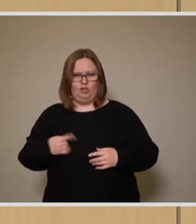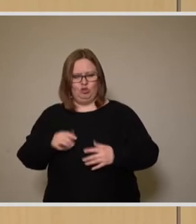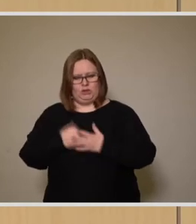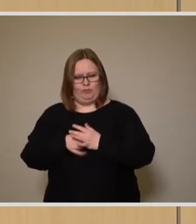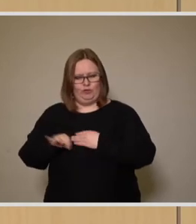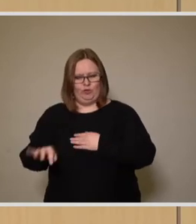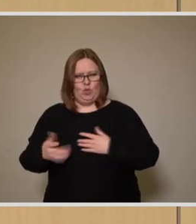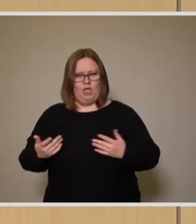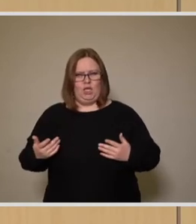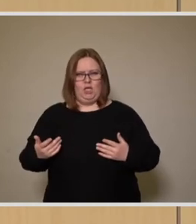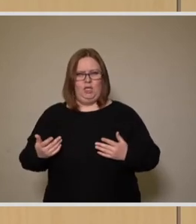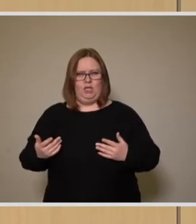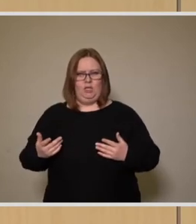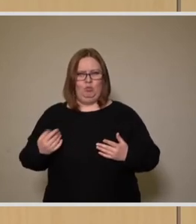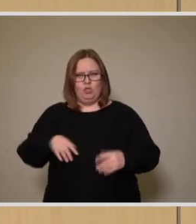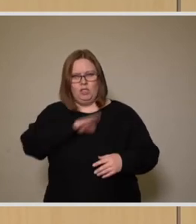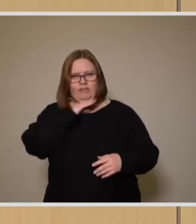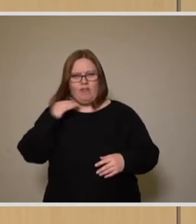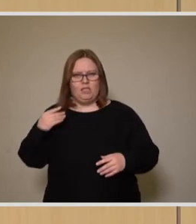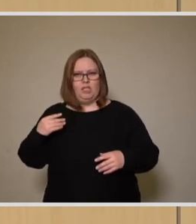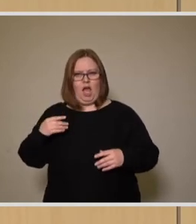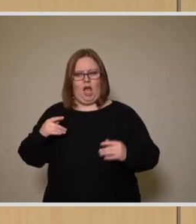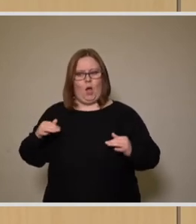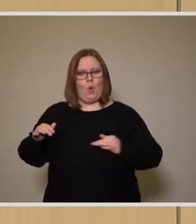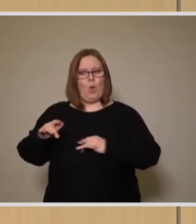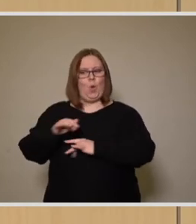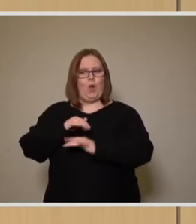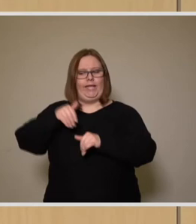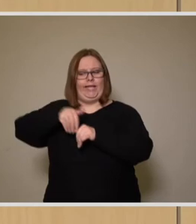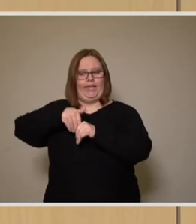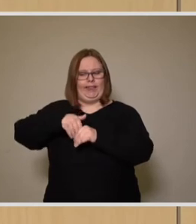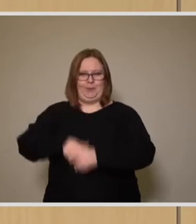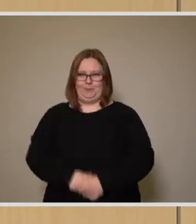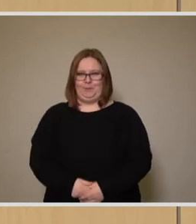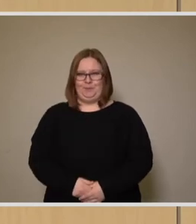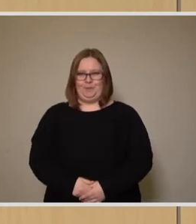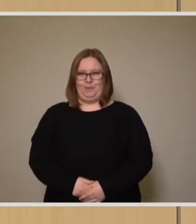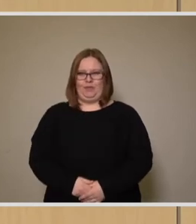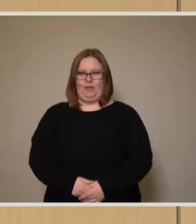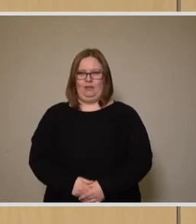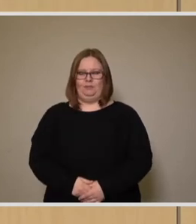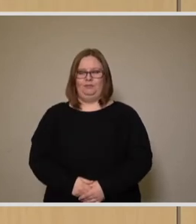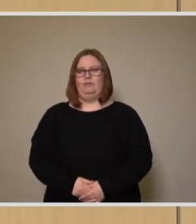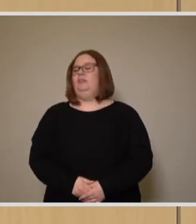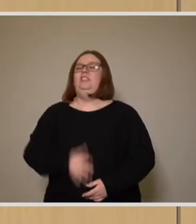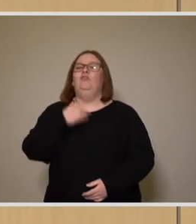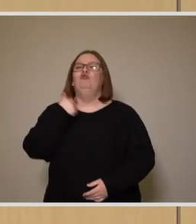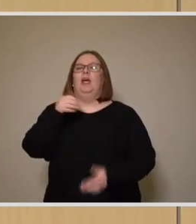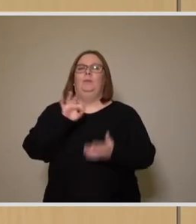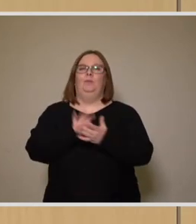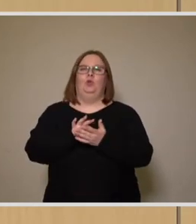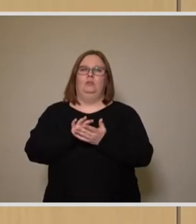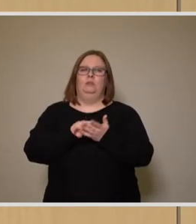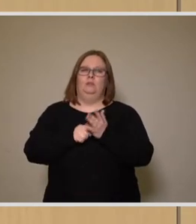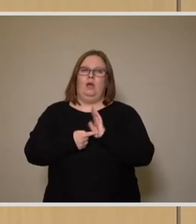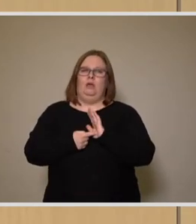kämpft, dass wieder Wasser in irgendeiner Form drin ist. Ich möchte jetzt auf einen Punkt hinaus, ich rede jetzt gar